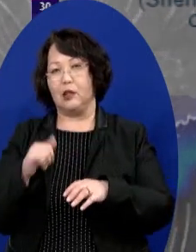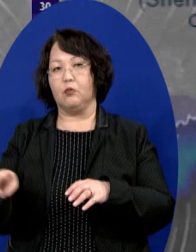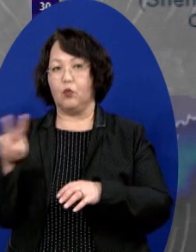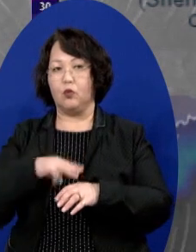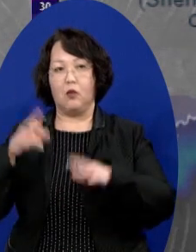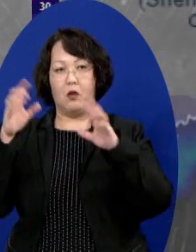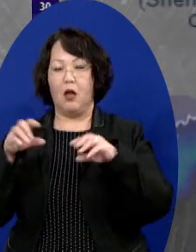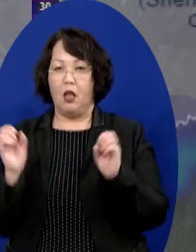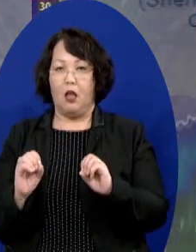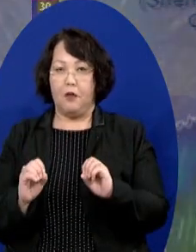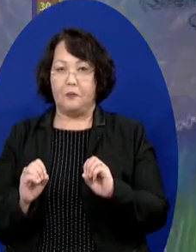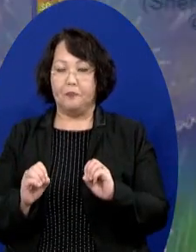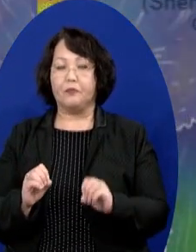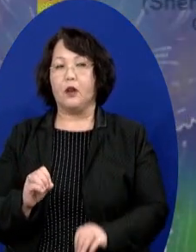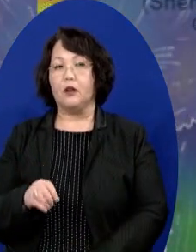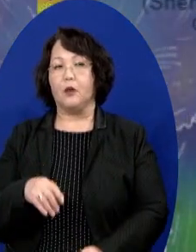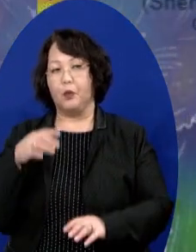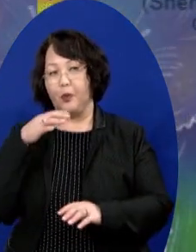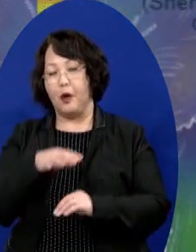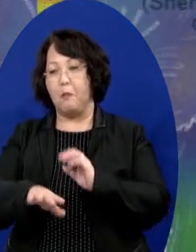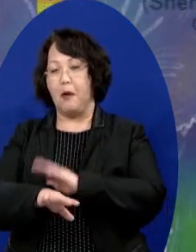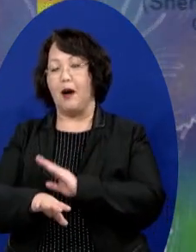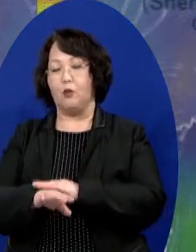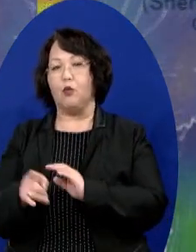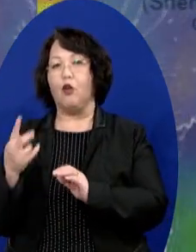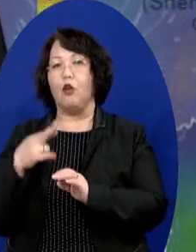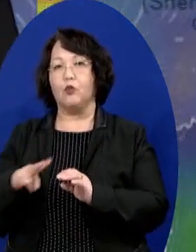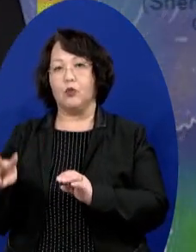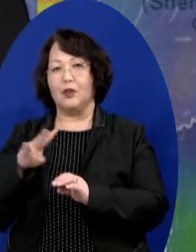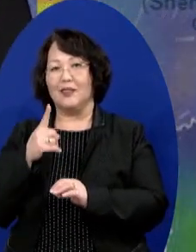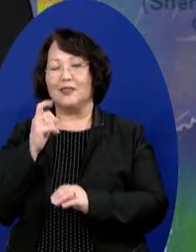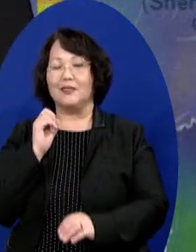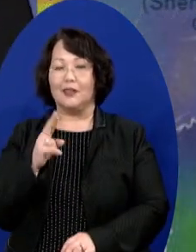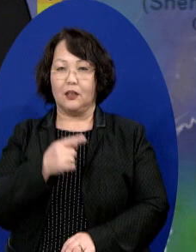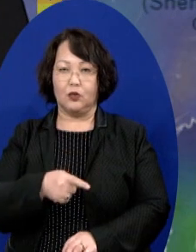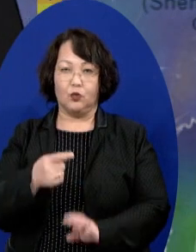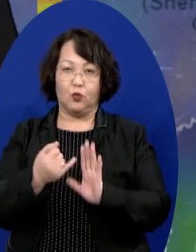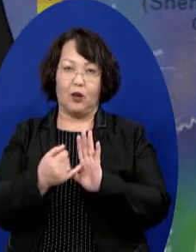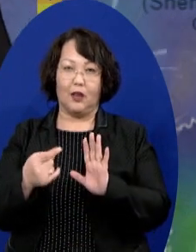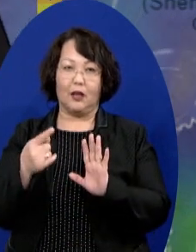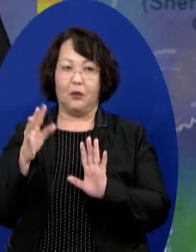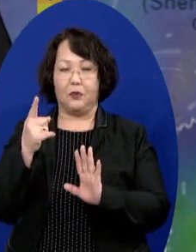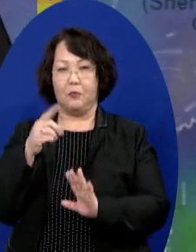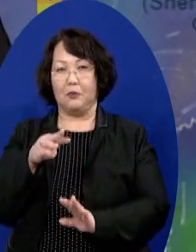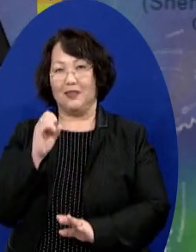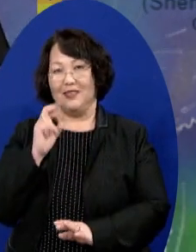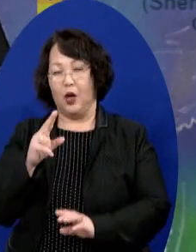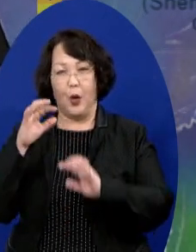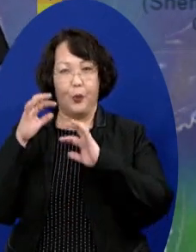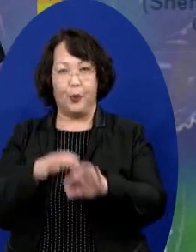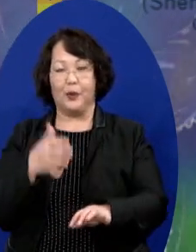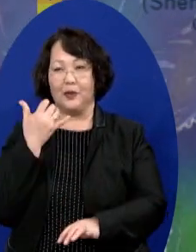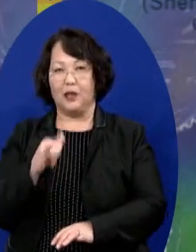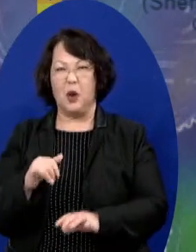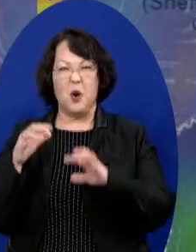сорохгүй. Салхи чиглэлийн хувьд бол ихэх нутгаараа баруун хойноос секундэд 6-11 метр хүрч салхилна. За гэхдээ бол зарим газараараа салхины хурд